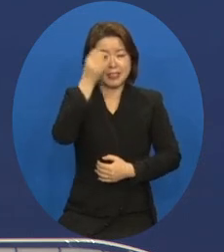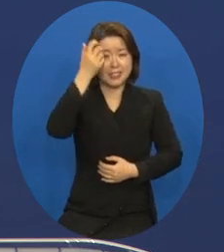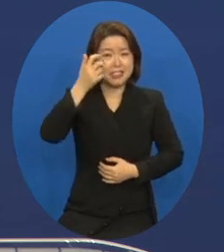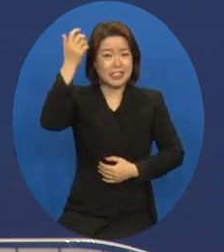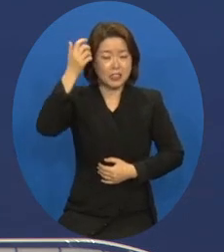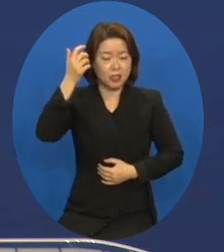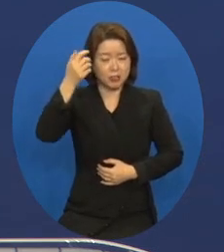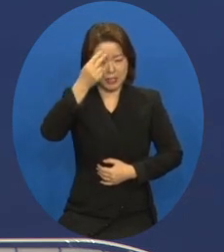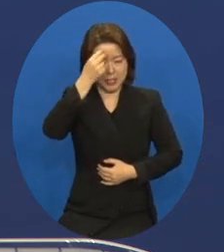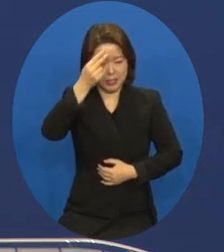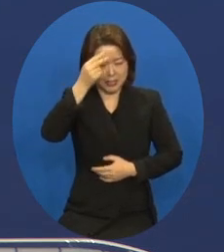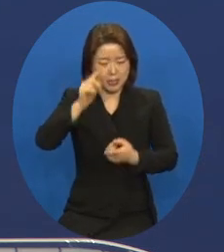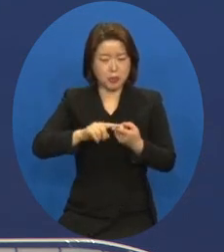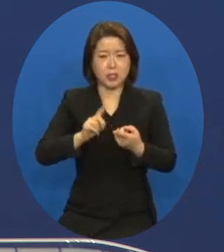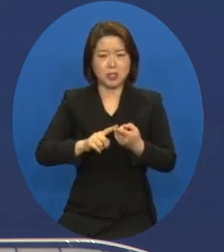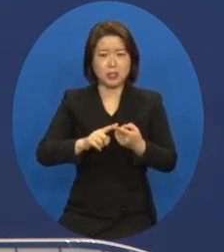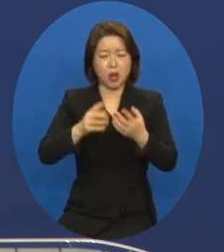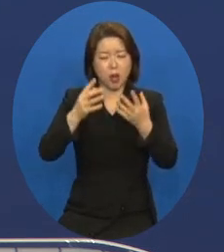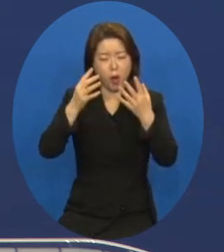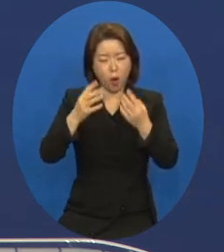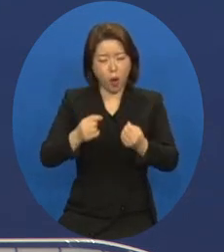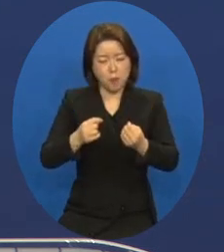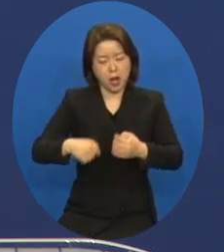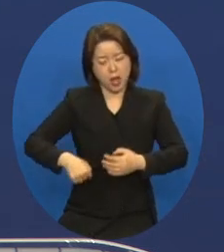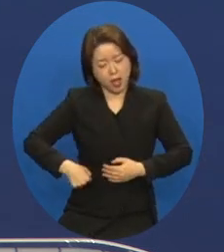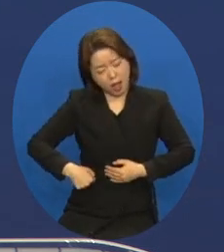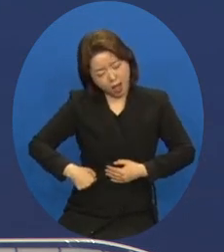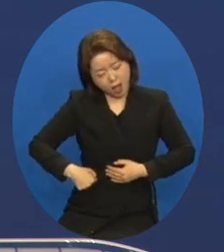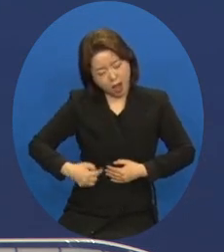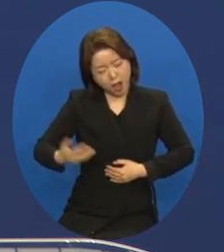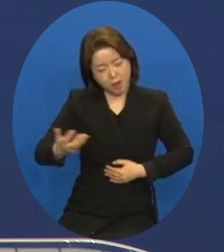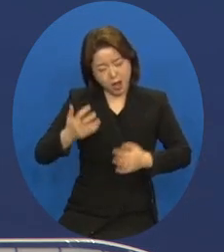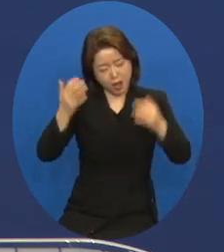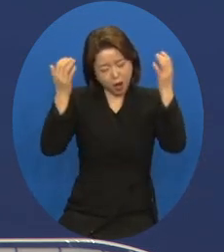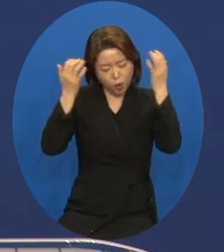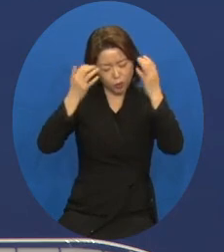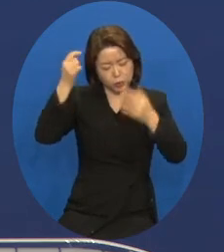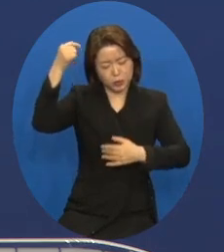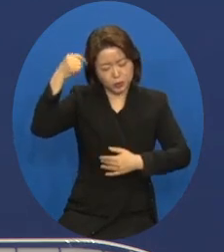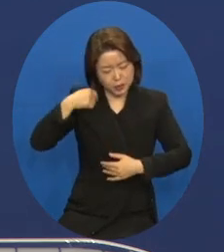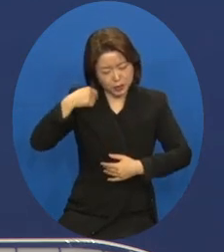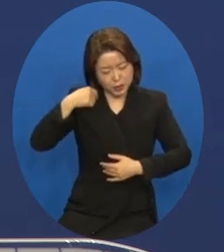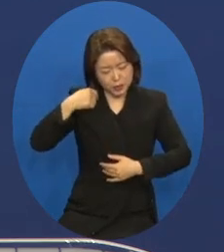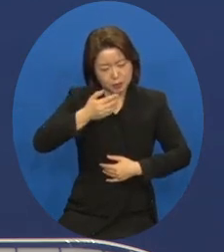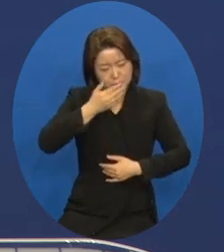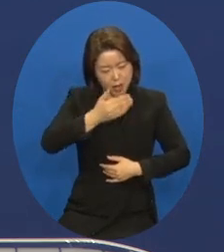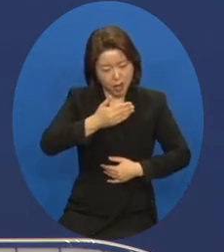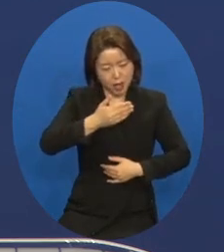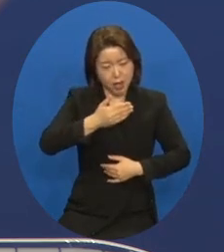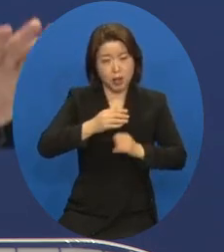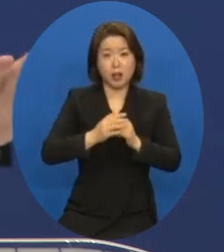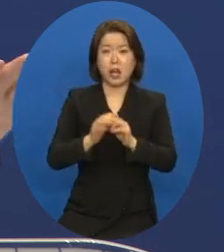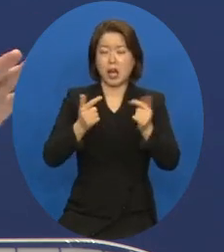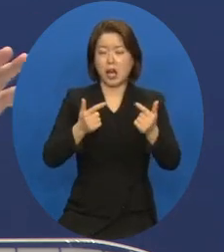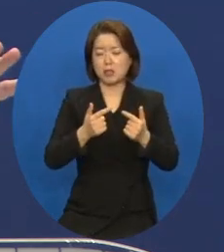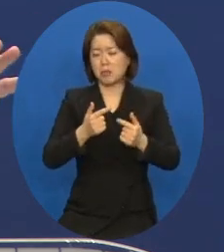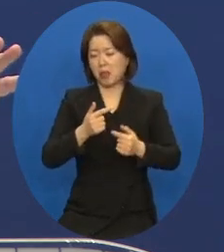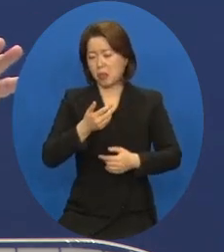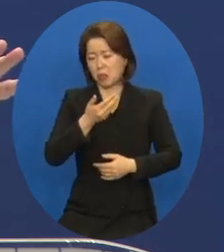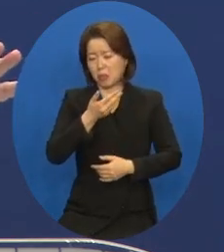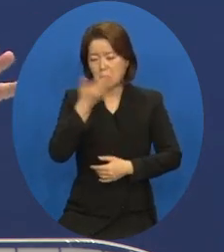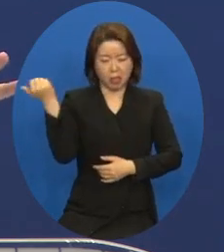얼마나 마음 아픈 그런 고통으로 느끼는 야 아니면 무시하고